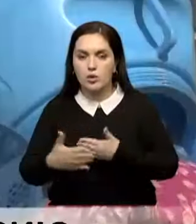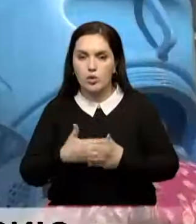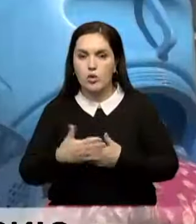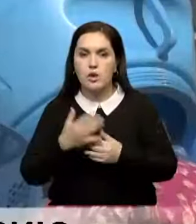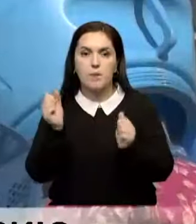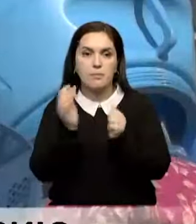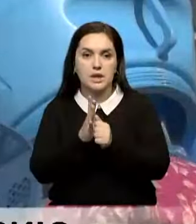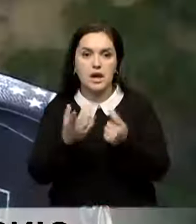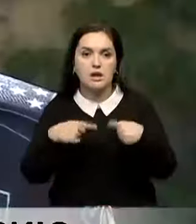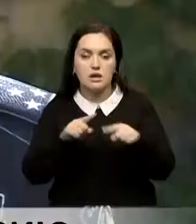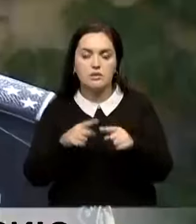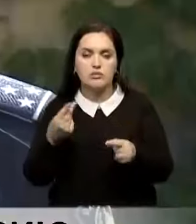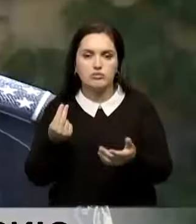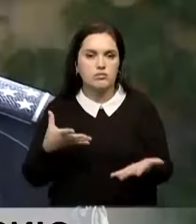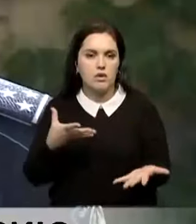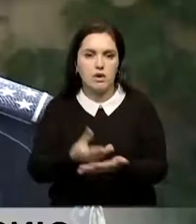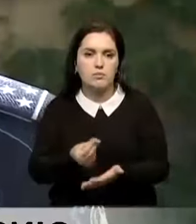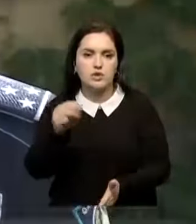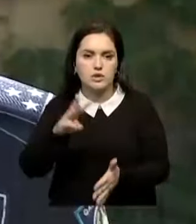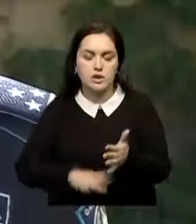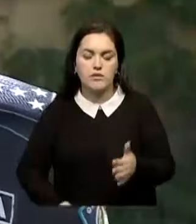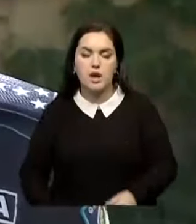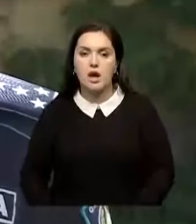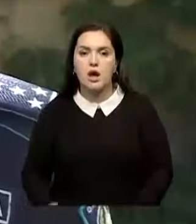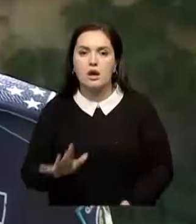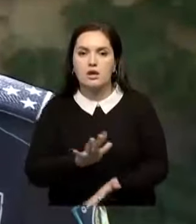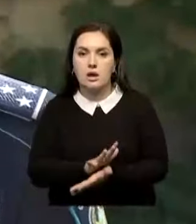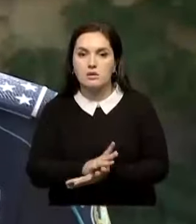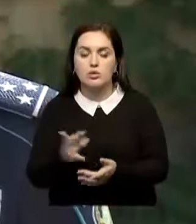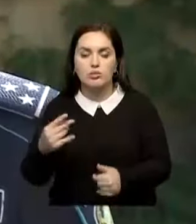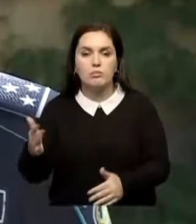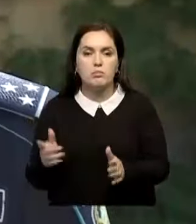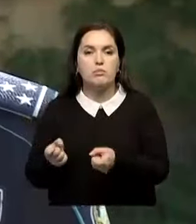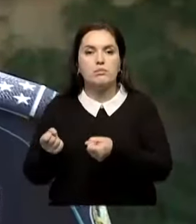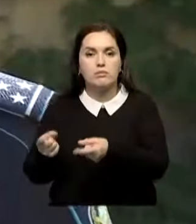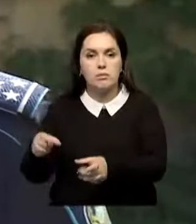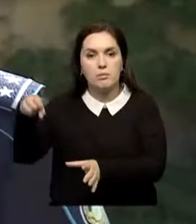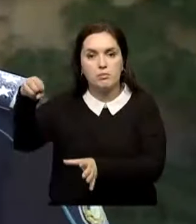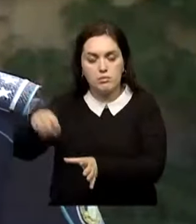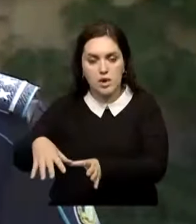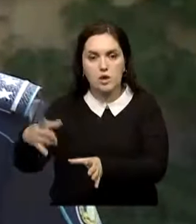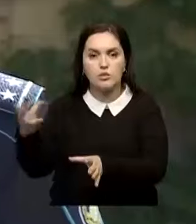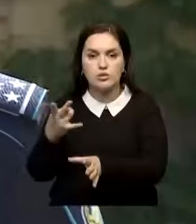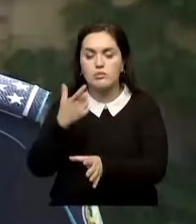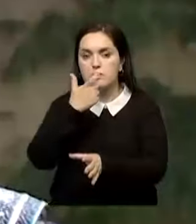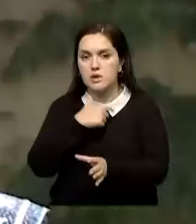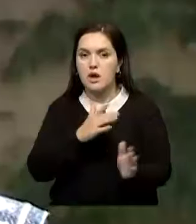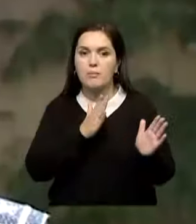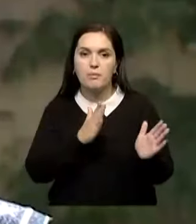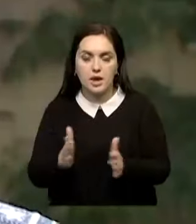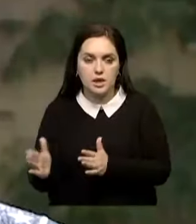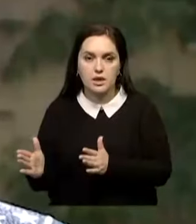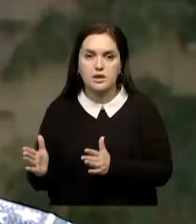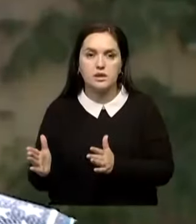организаций выплатили штрафы. Мелкие мусоры надо выбрасывать в мусорные контейнеры для того, чтобы соблюдать порядок. В